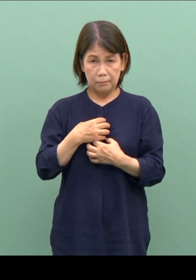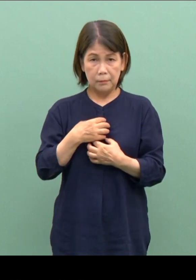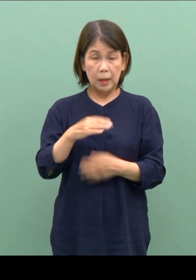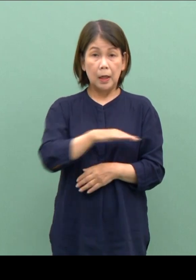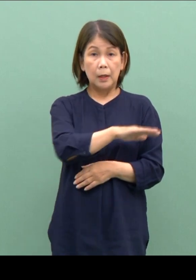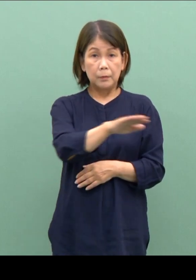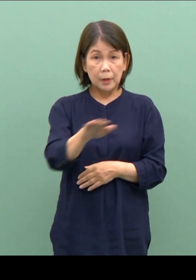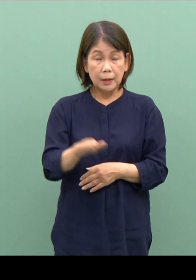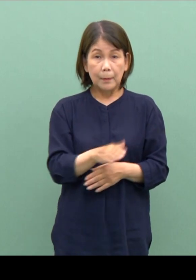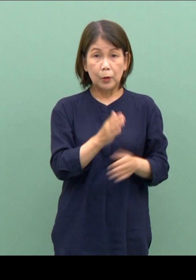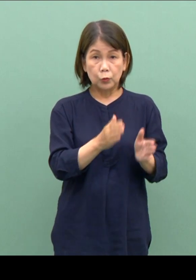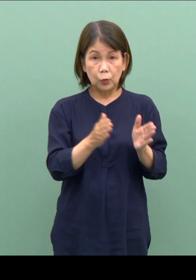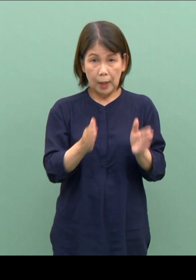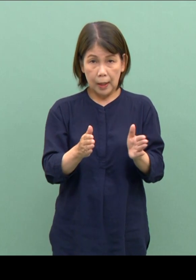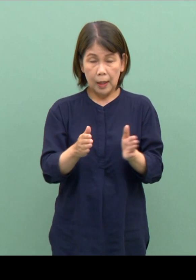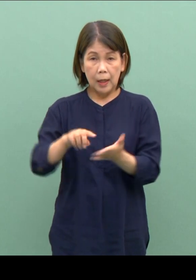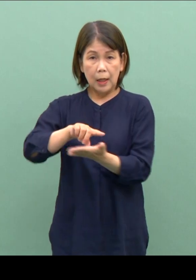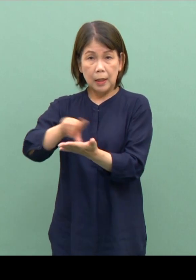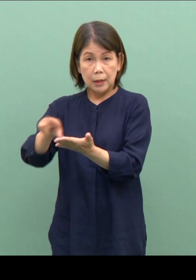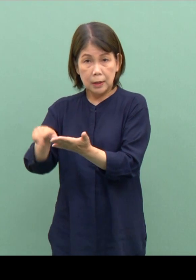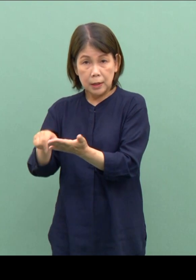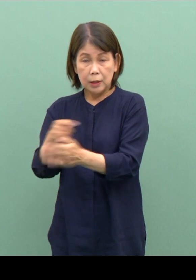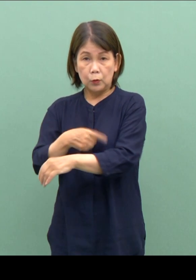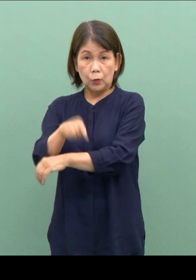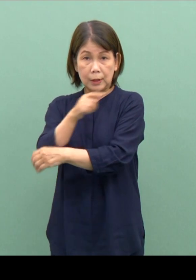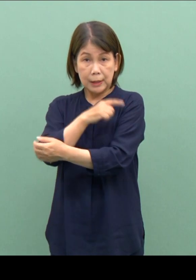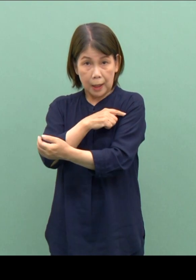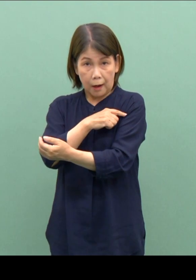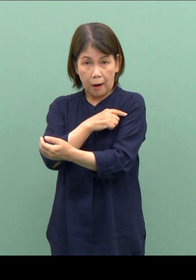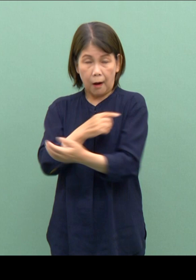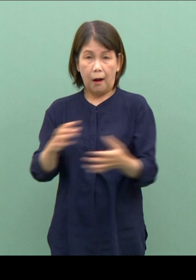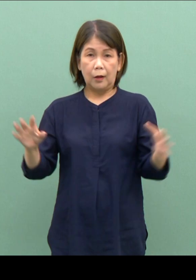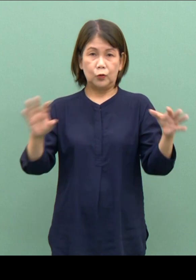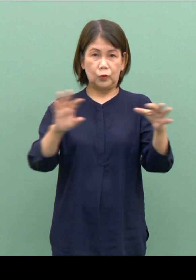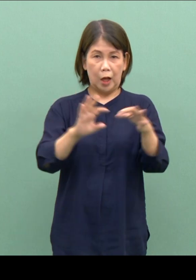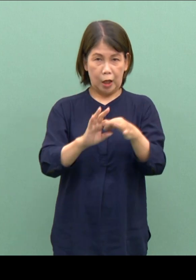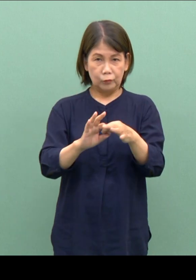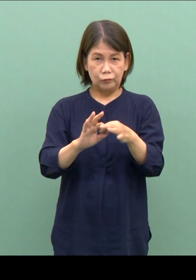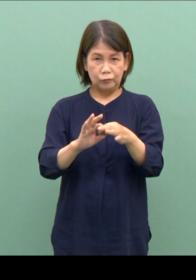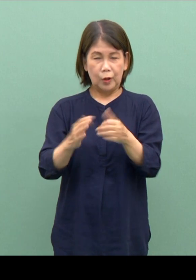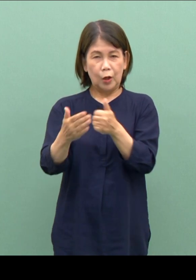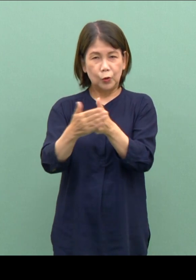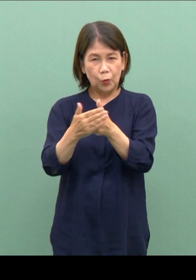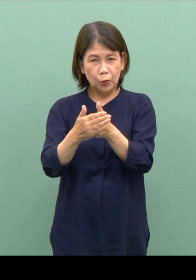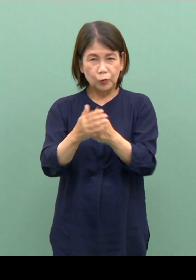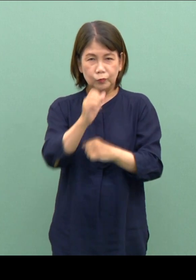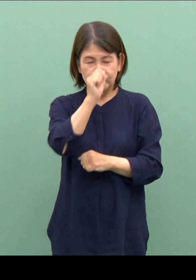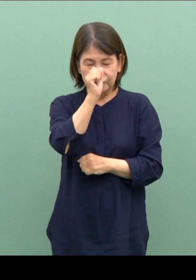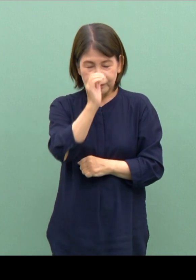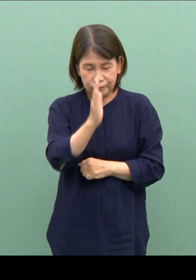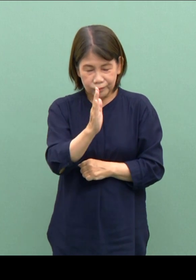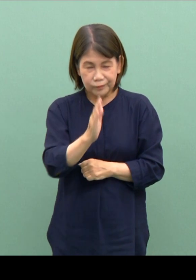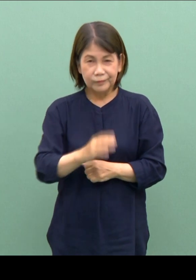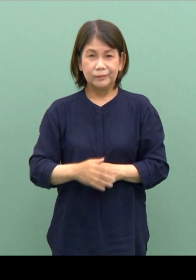、皆様の備えがですね、地域の防災力の向上につながりますので、皆様のご協力をよろしくお願いします。